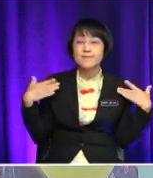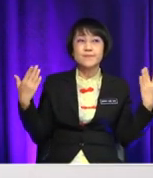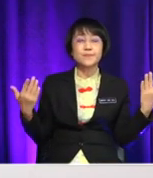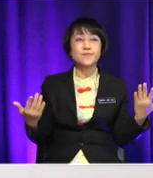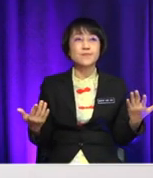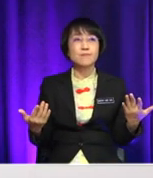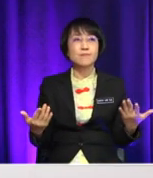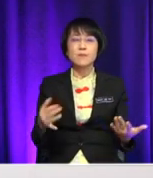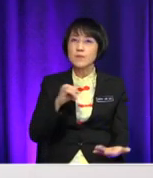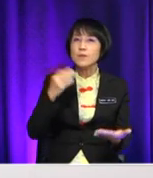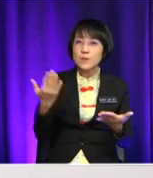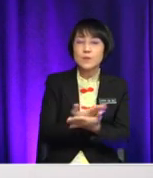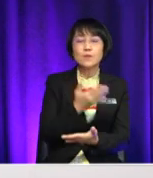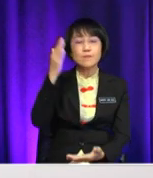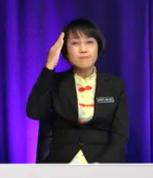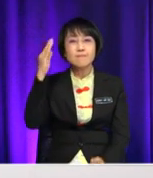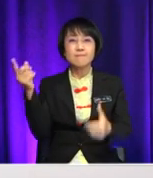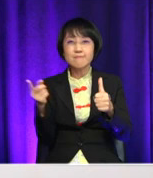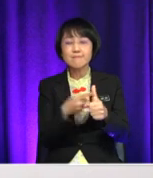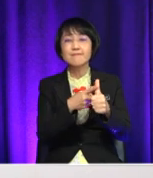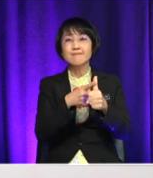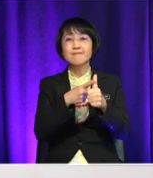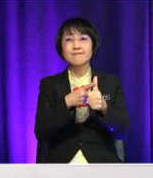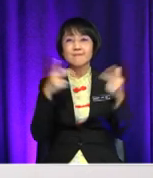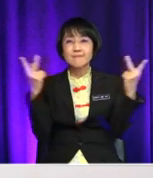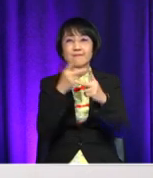saya baru tahu kali pertama mendengar